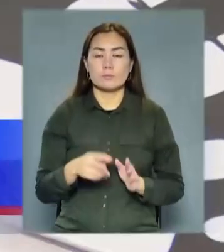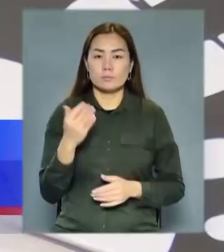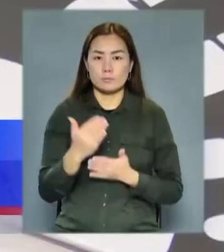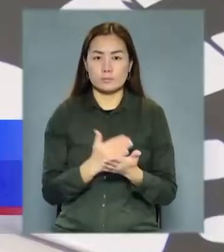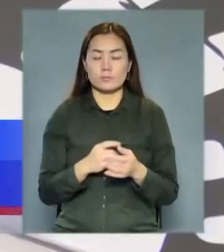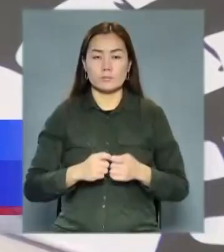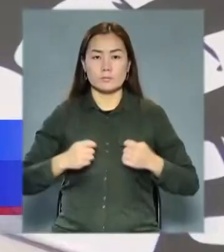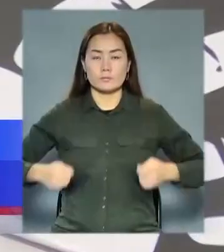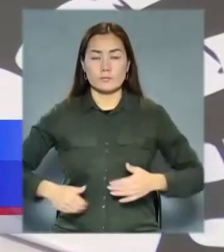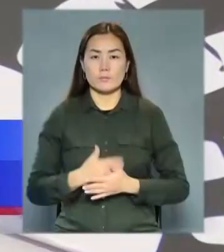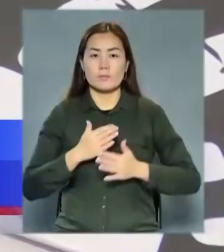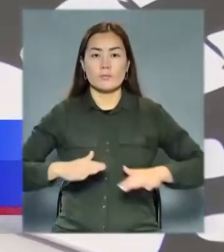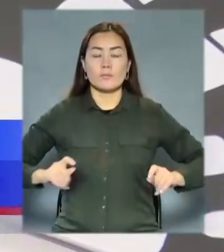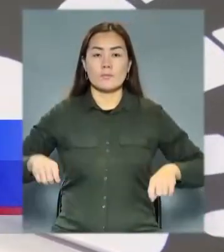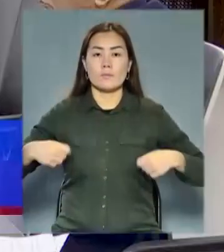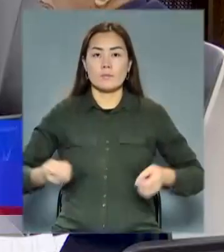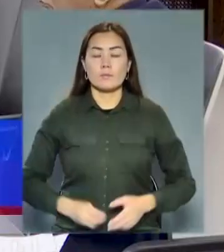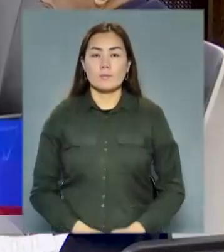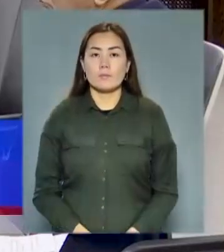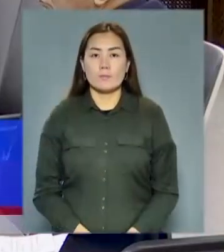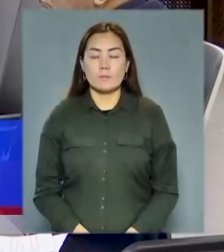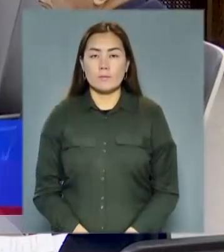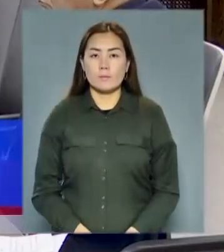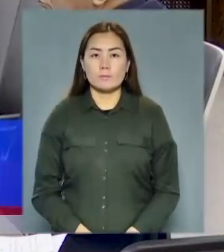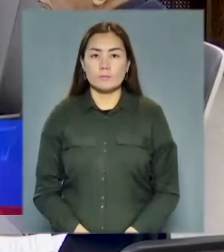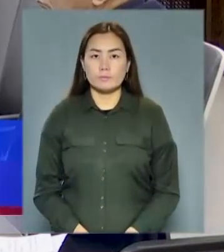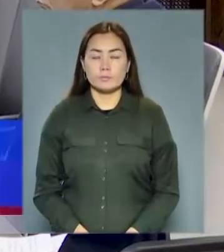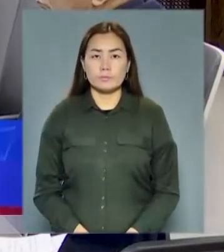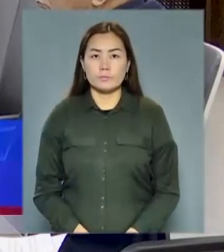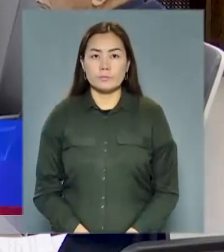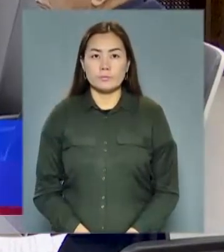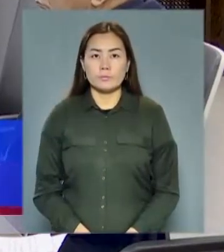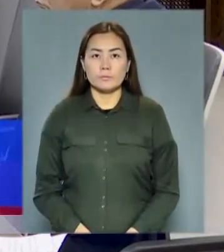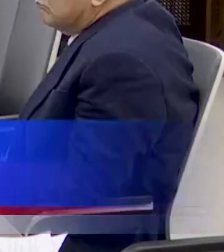монографиясының тұсауы кесіліп, оқырманға жол тартты. Аслан Мәлік, Талғат Қуанышев, жаңалық қызметі.